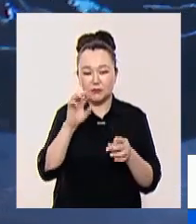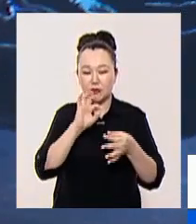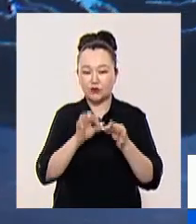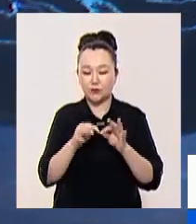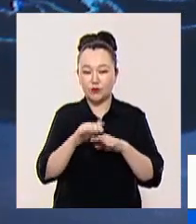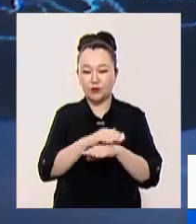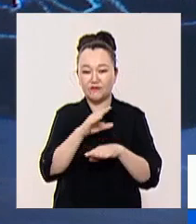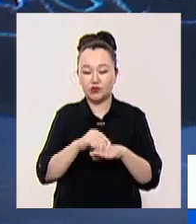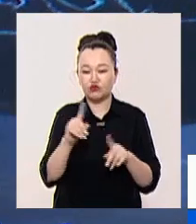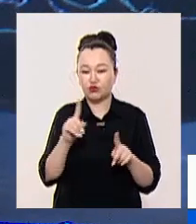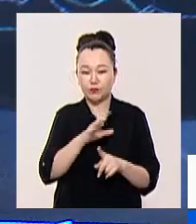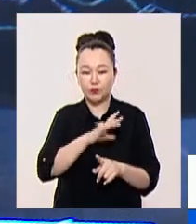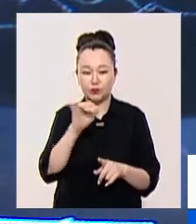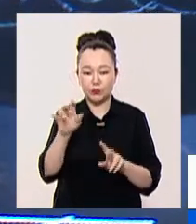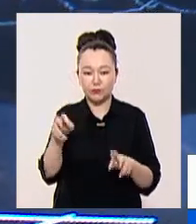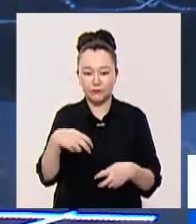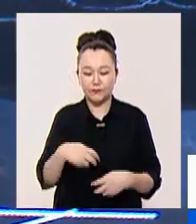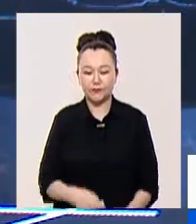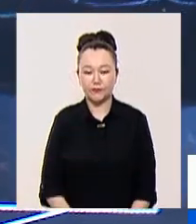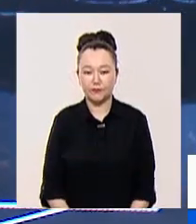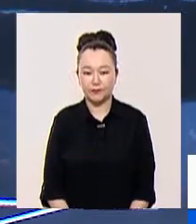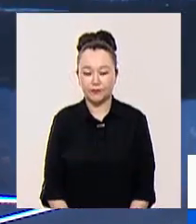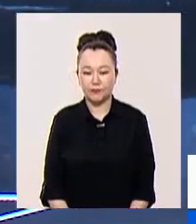вечер, Даля. А что еще было у Карима Масимова?